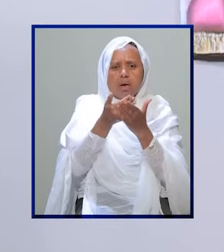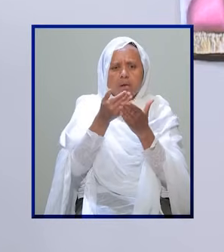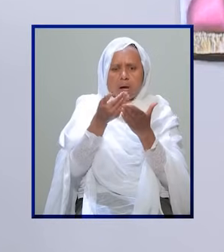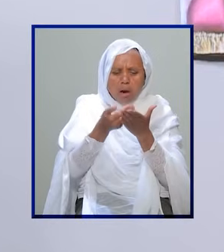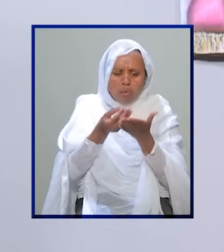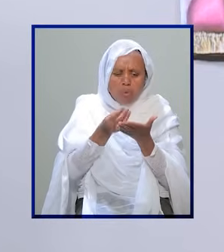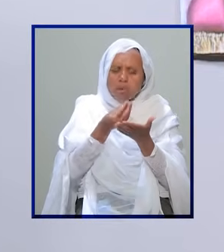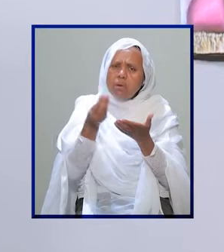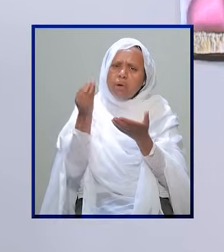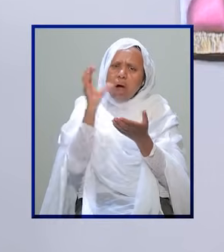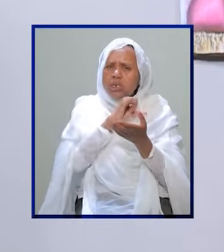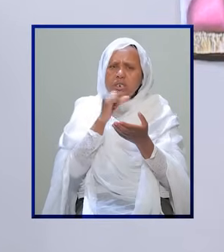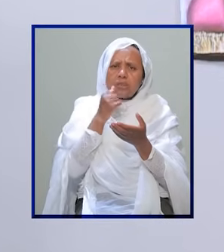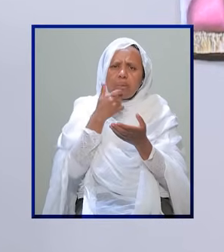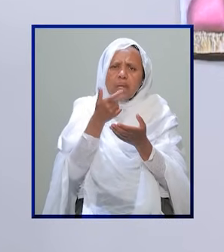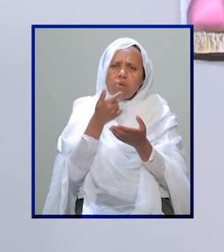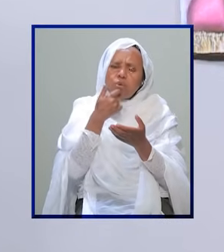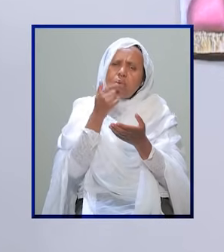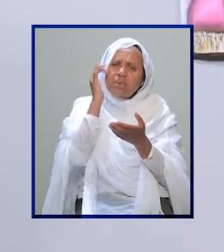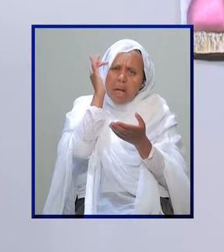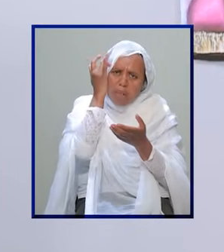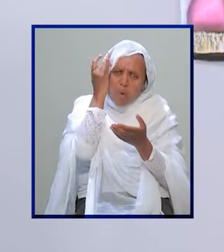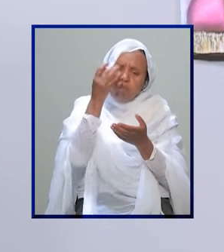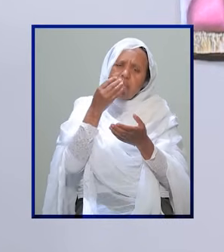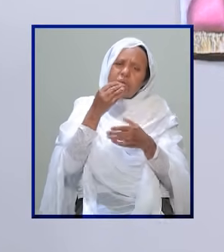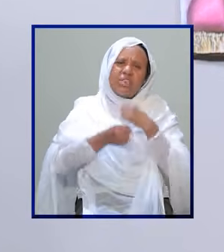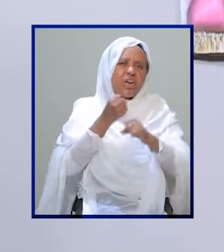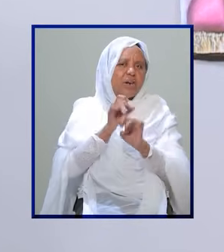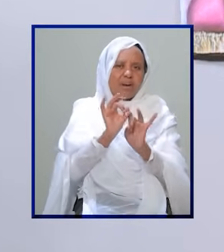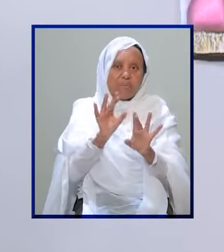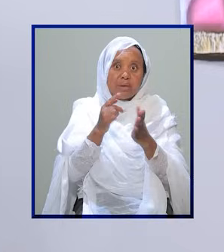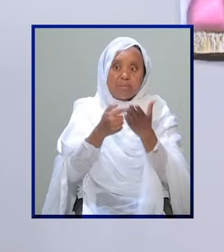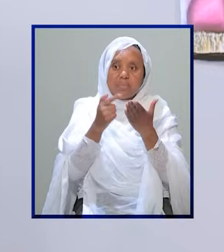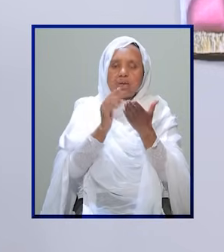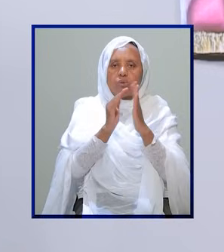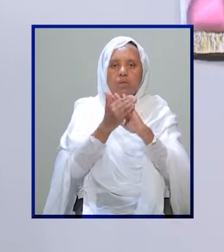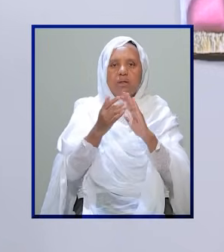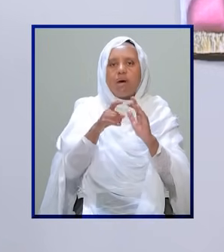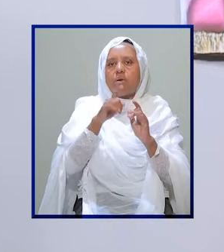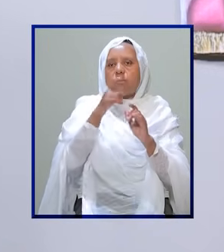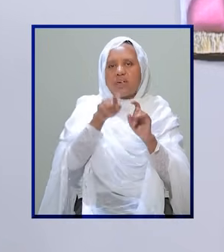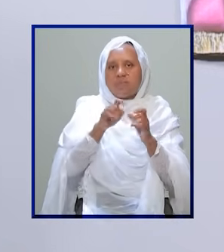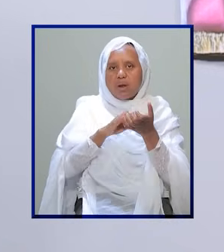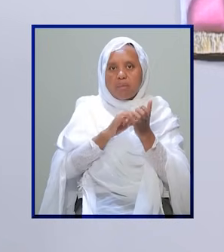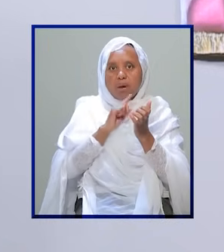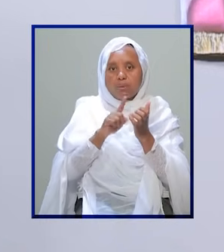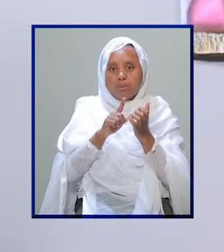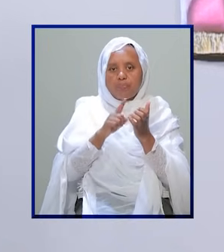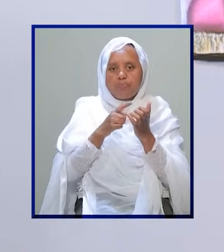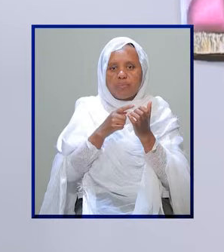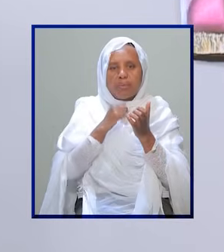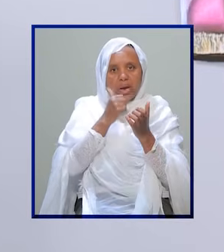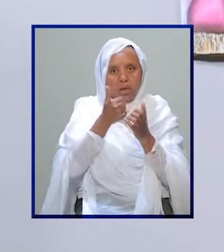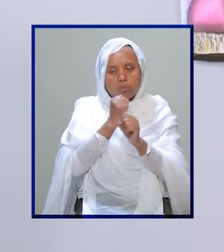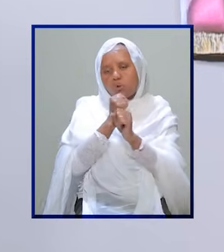ምግብ ካልጨረስክ ተብያለሁ ብሎ የበላው እስኪያመው ድረስ መጨናነቅ የለበትም በዛ አይነት መልኩ ሊሆን ያስፈልጋል እንግዲህ